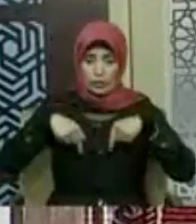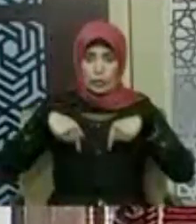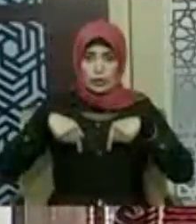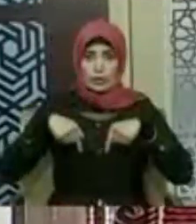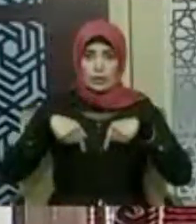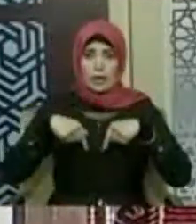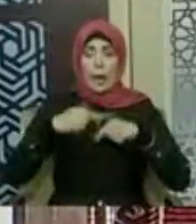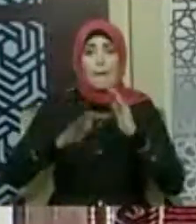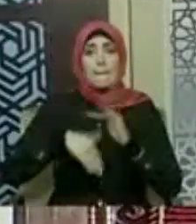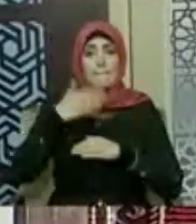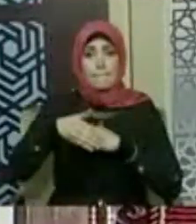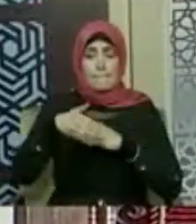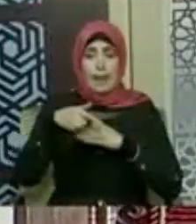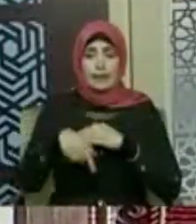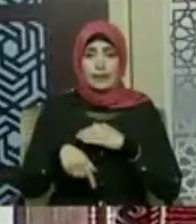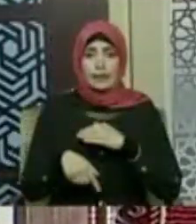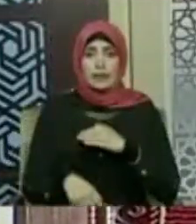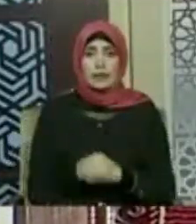بعد